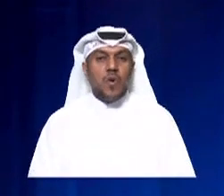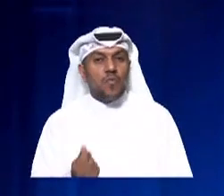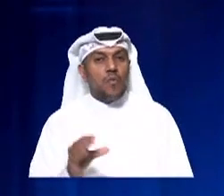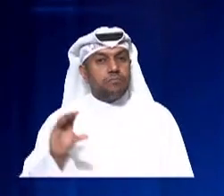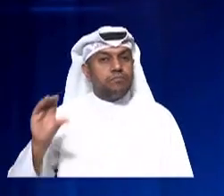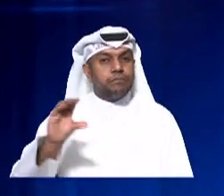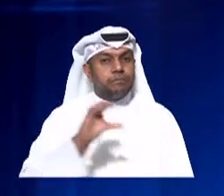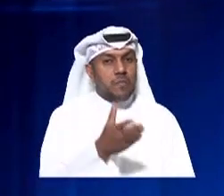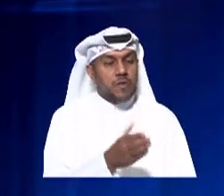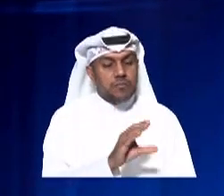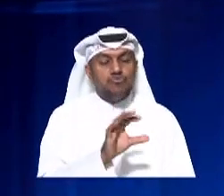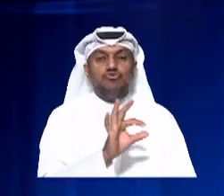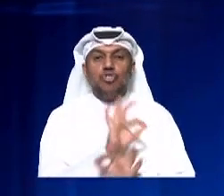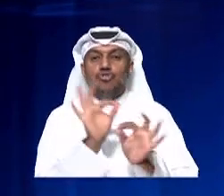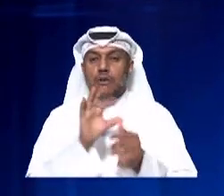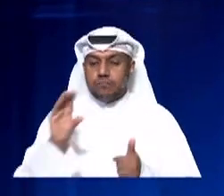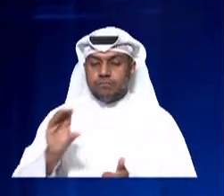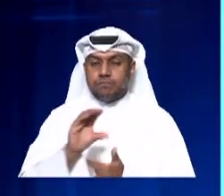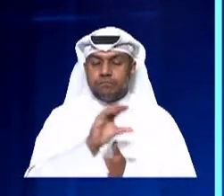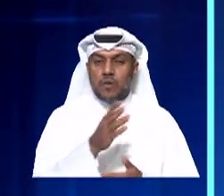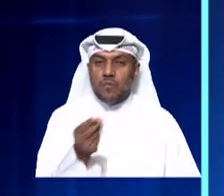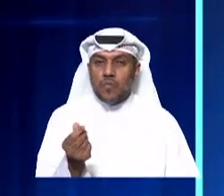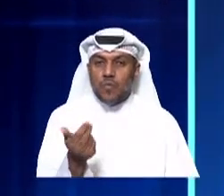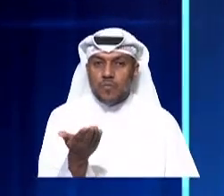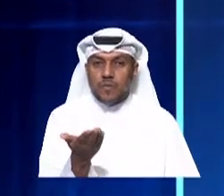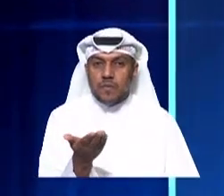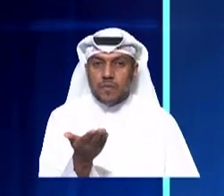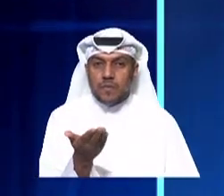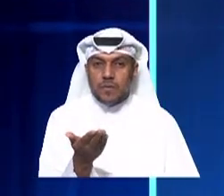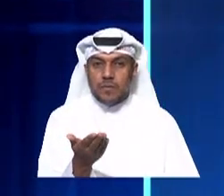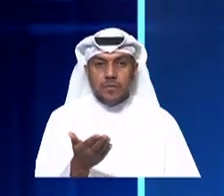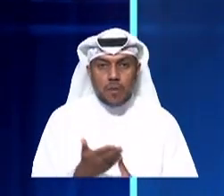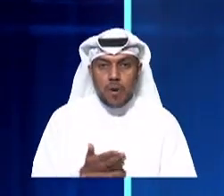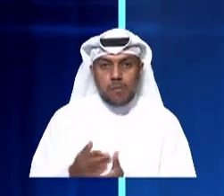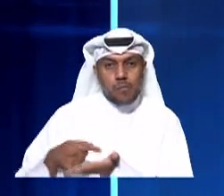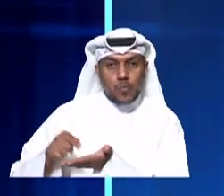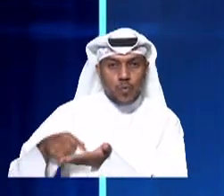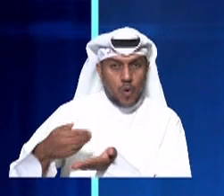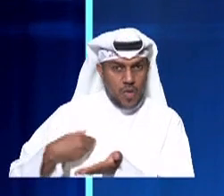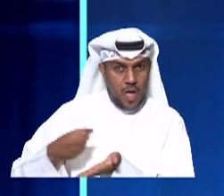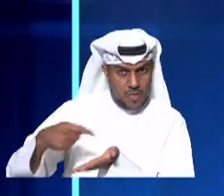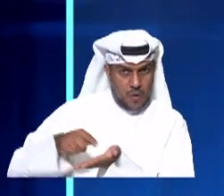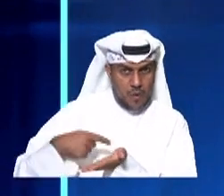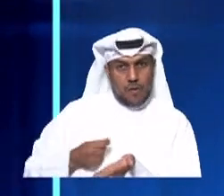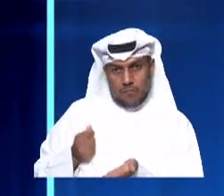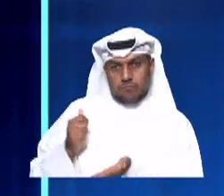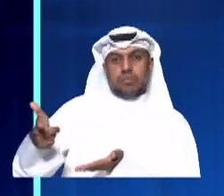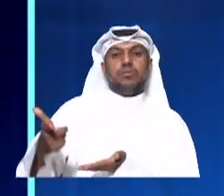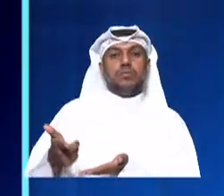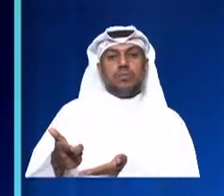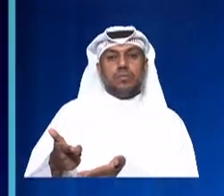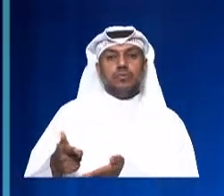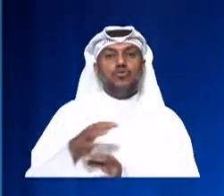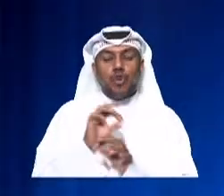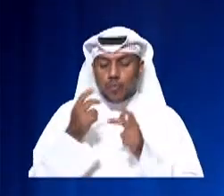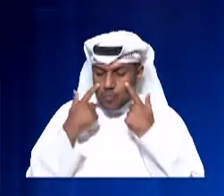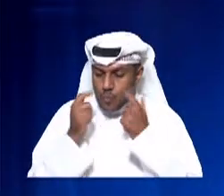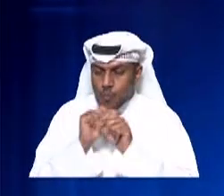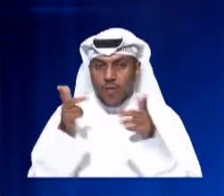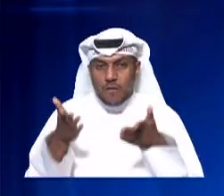مالية معدة للتسليم وإحالة جميع الأطراف إلى التحقيق لاتخاذ الإجراءات القانونية